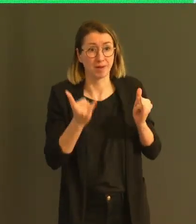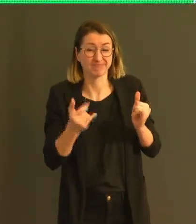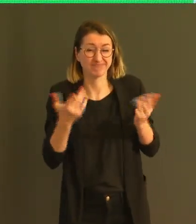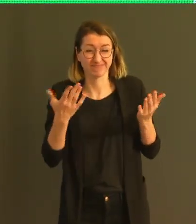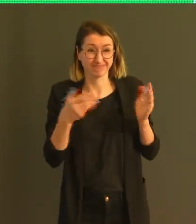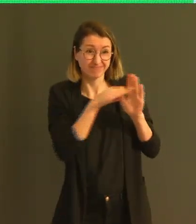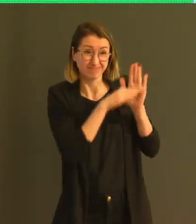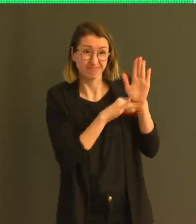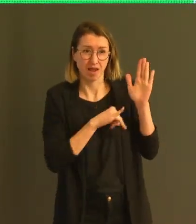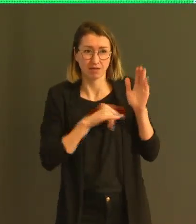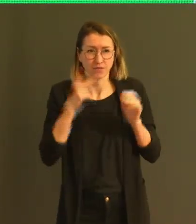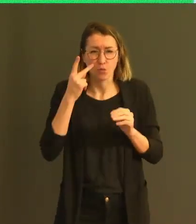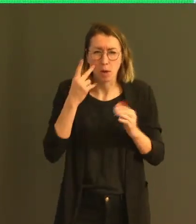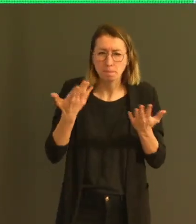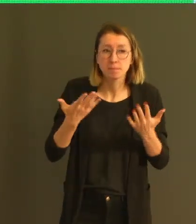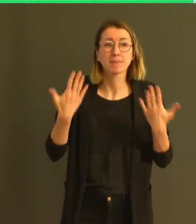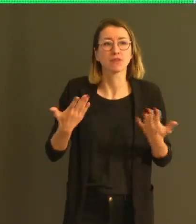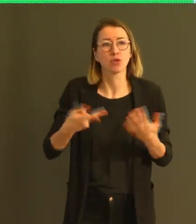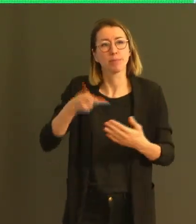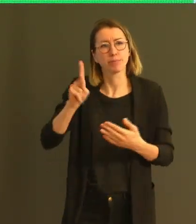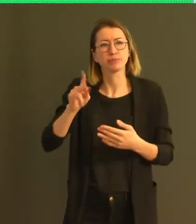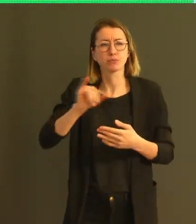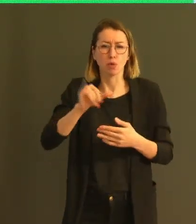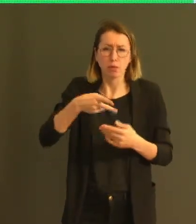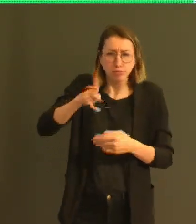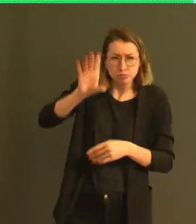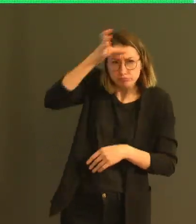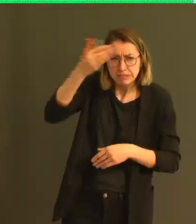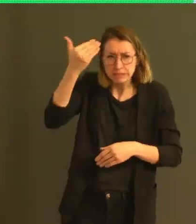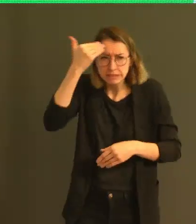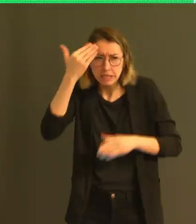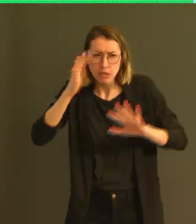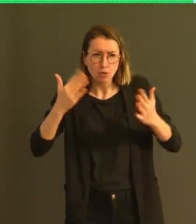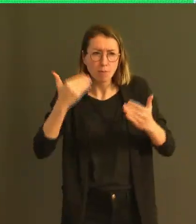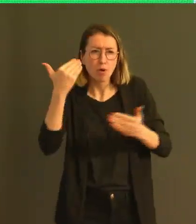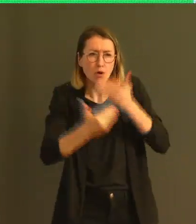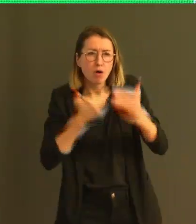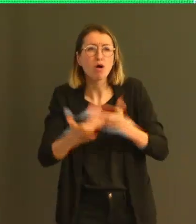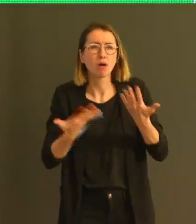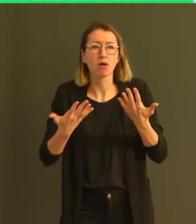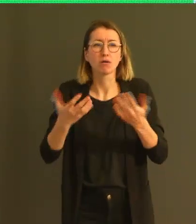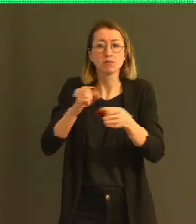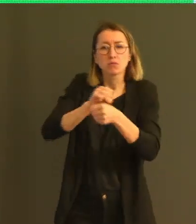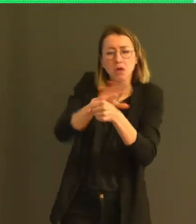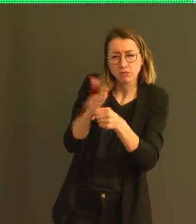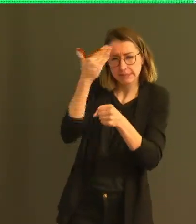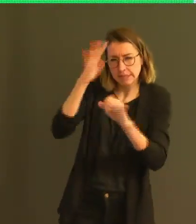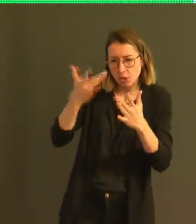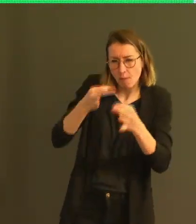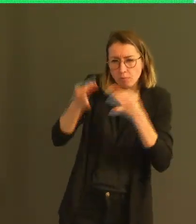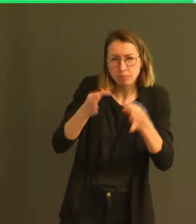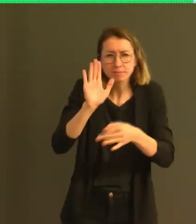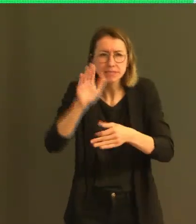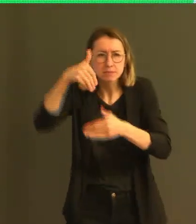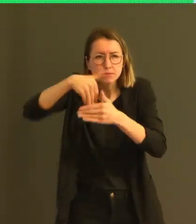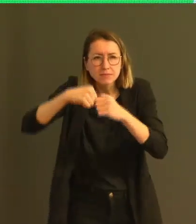disposons éventuellement assurer simplement se distancie mans ce qu'on a pu dire le loch donne